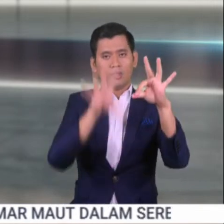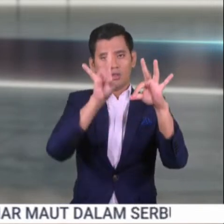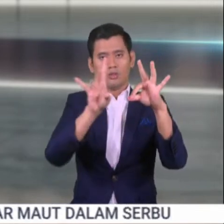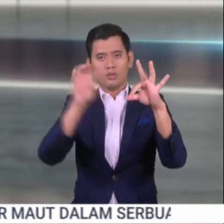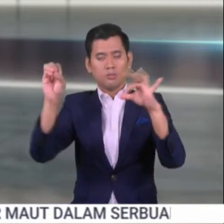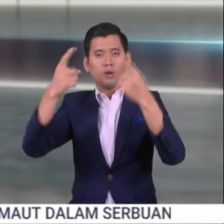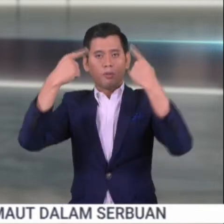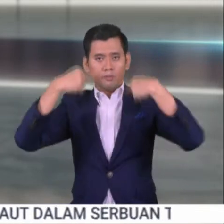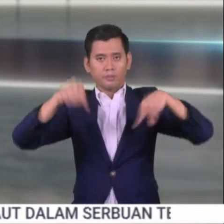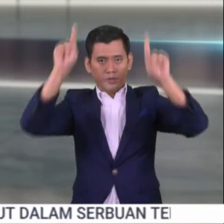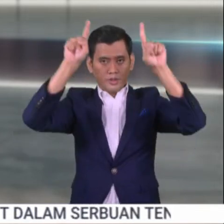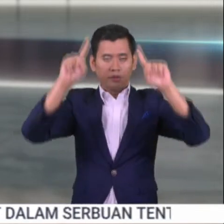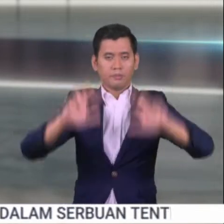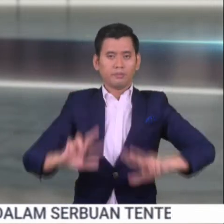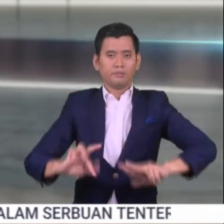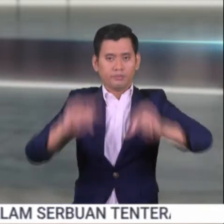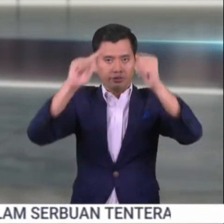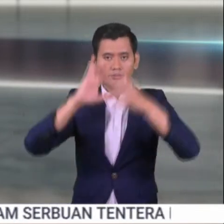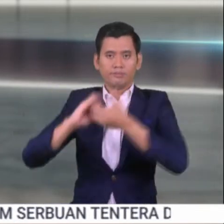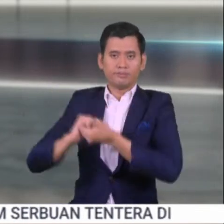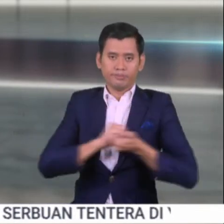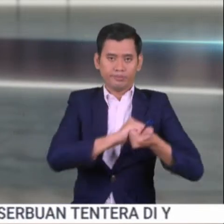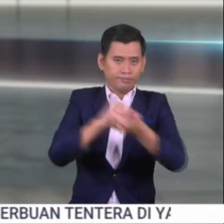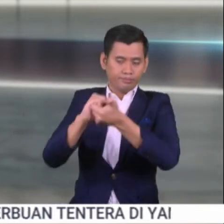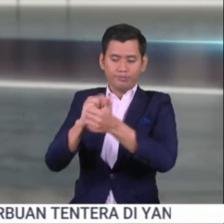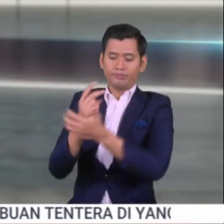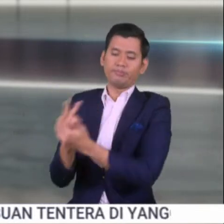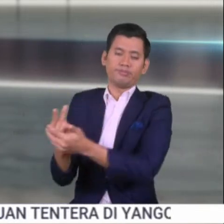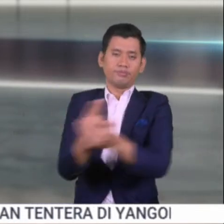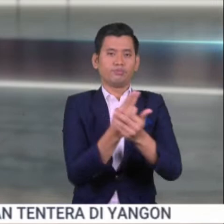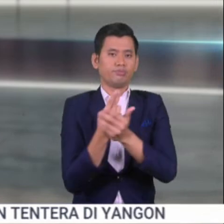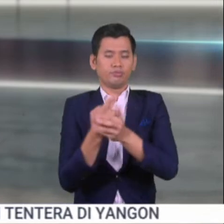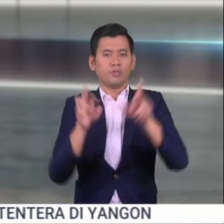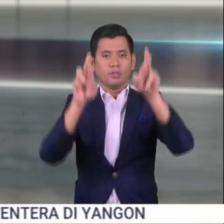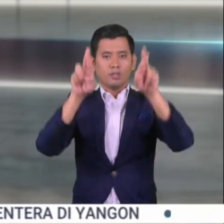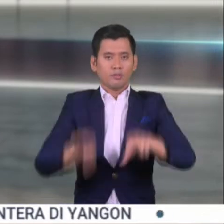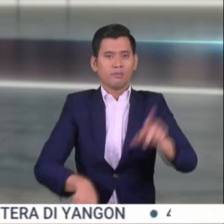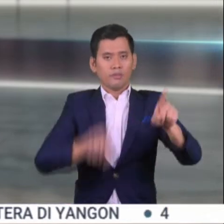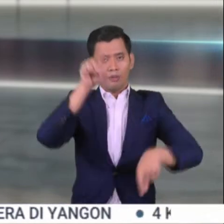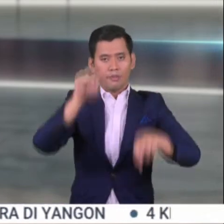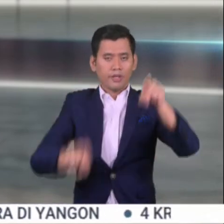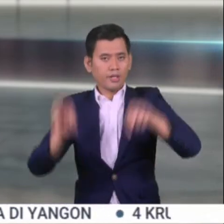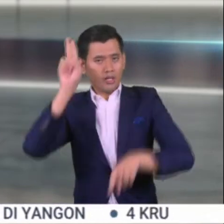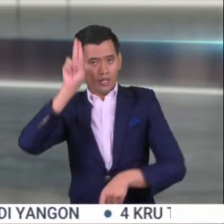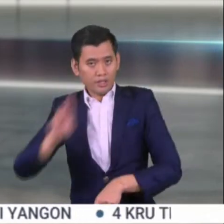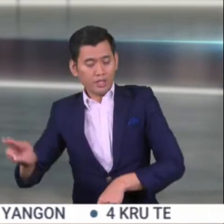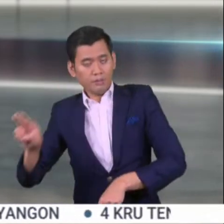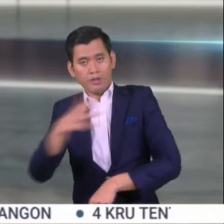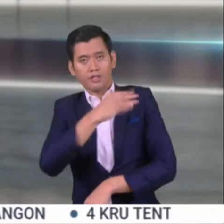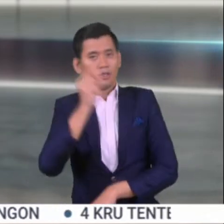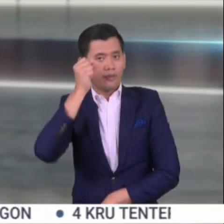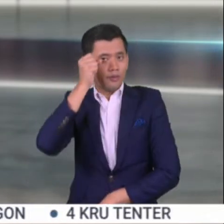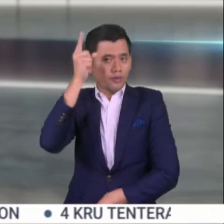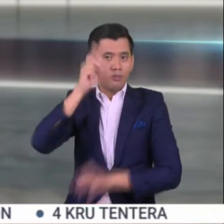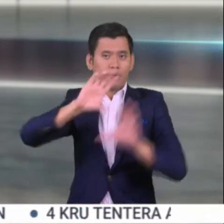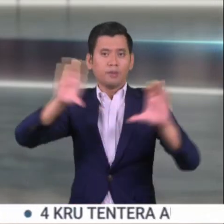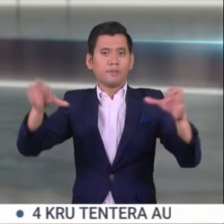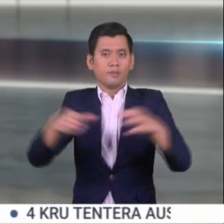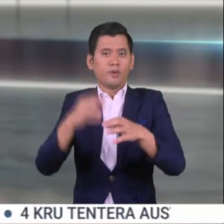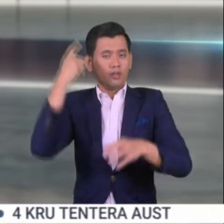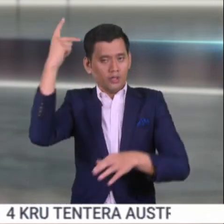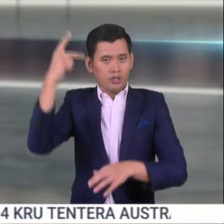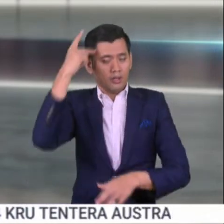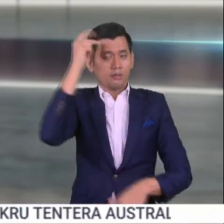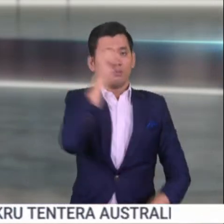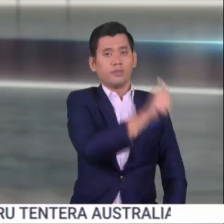berjaya membina pemuafakatan dan perpaduan rakyat berbilang bangsa, agama dan fahaman politik. Laporan wartawan Nurul